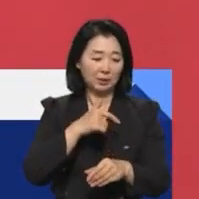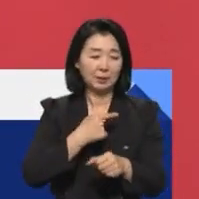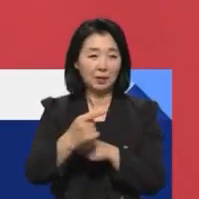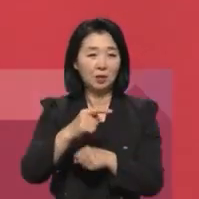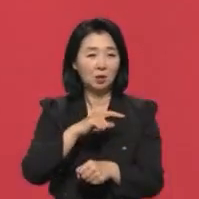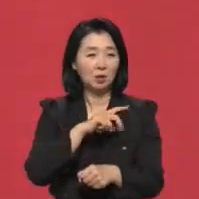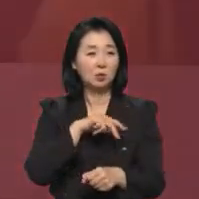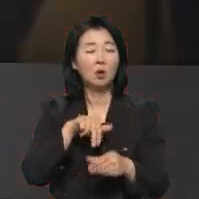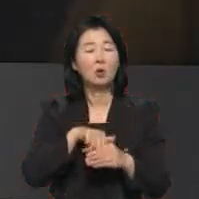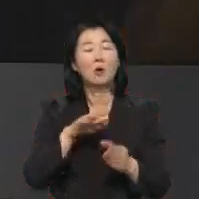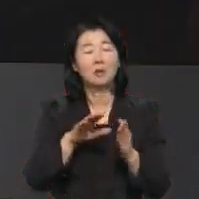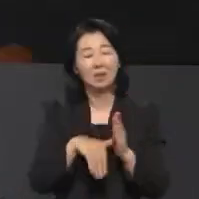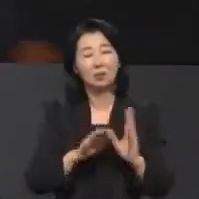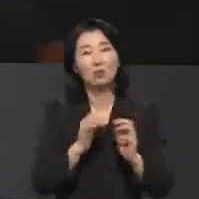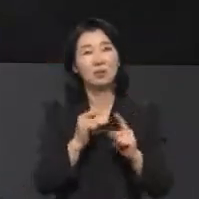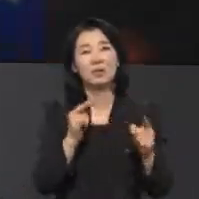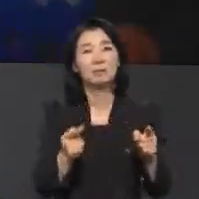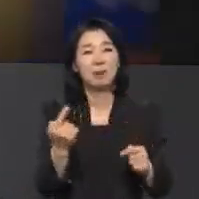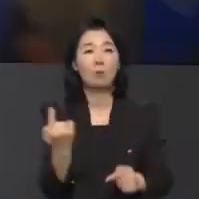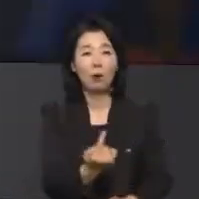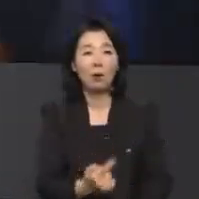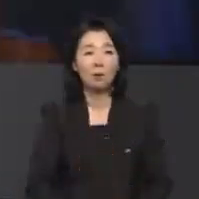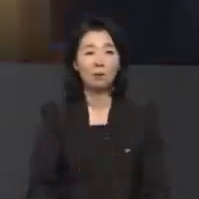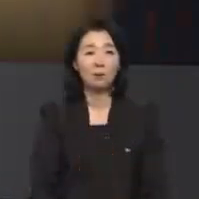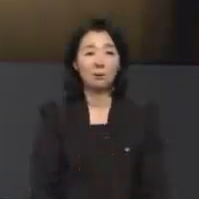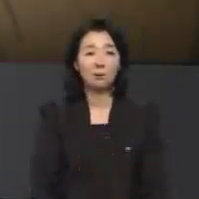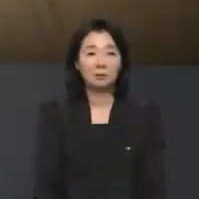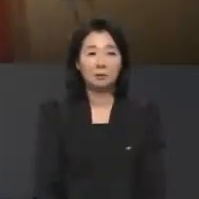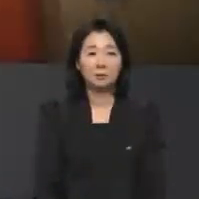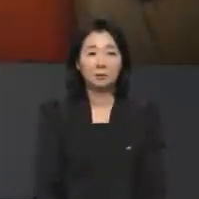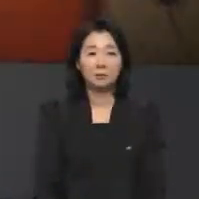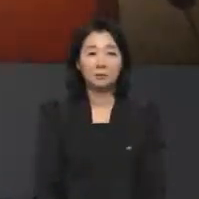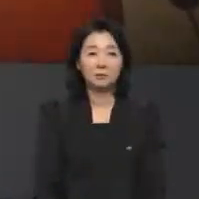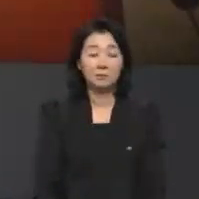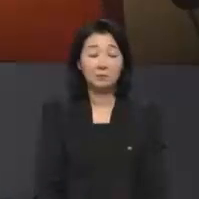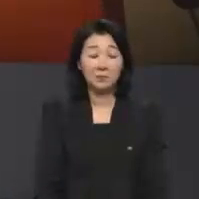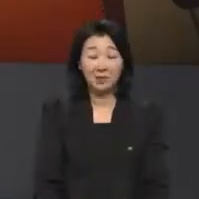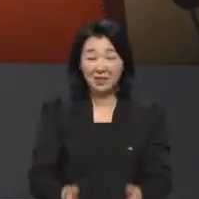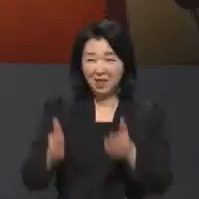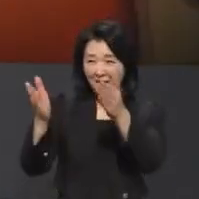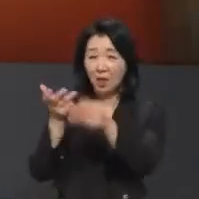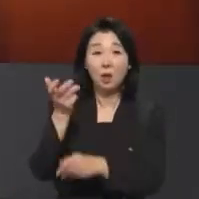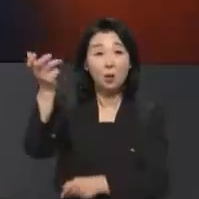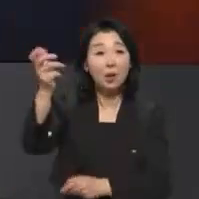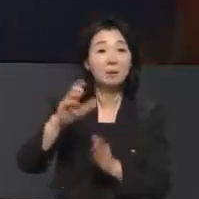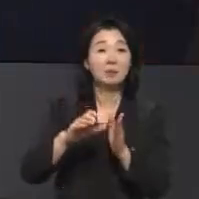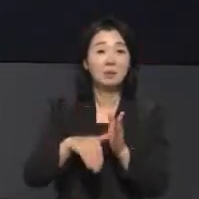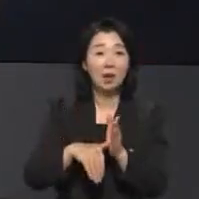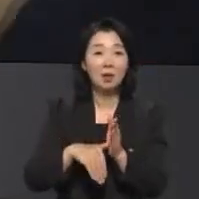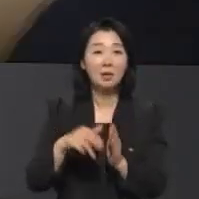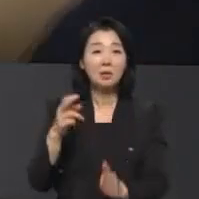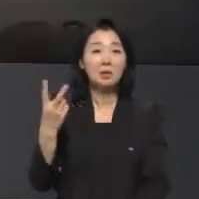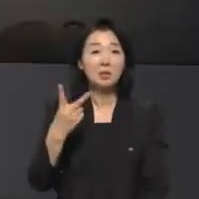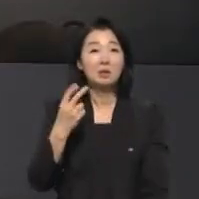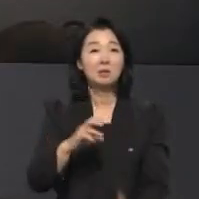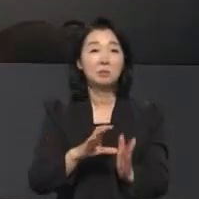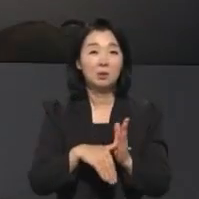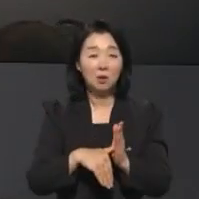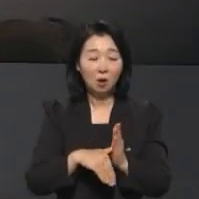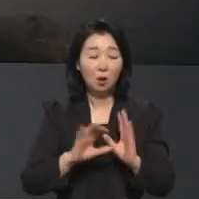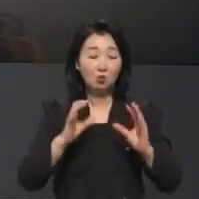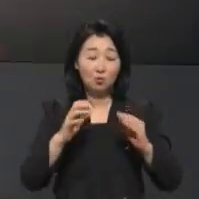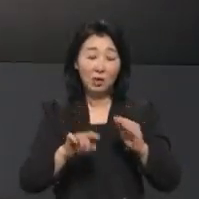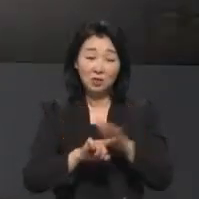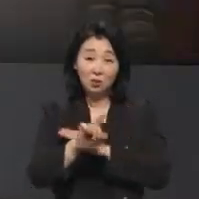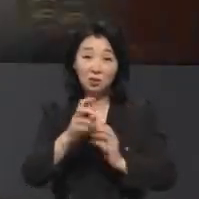생각합니다. 사실 이 직회부는 2012년 국회 선진화법과 함께 생겨난 겁니다. 법사위가 다른